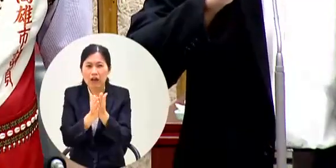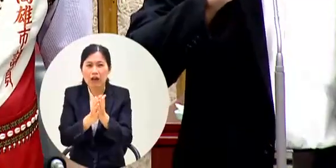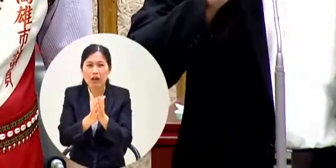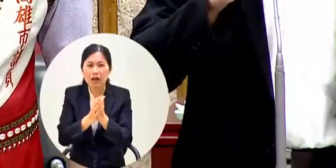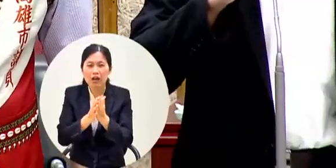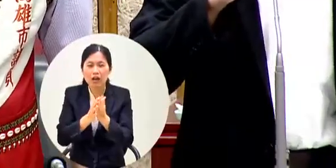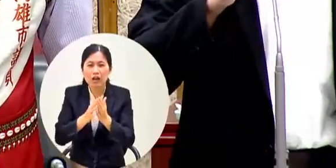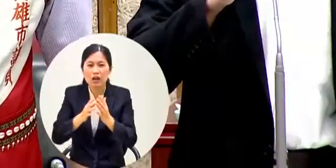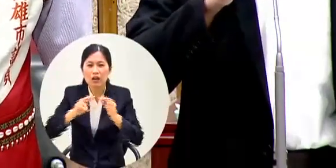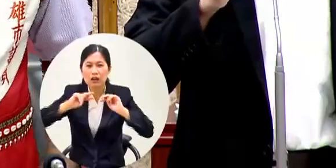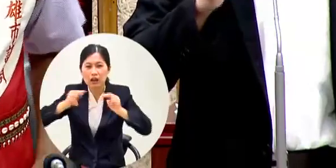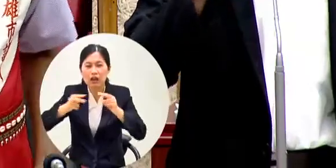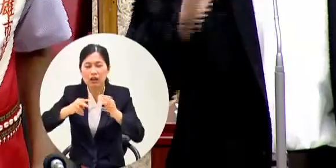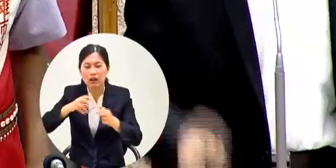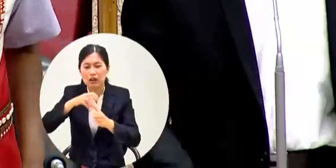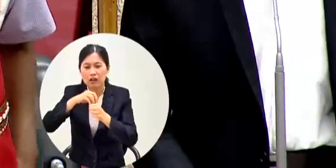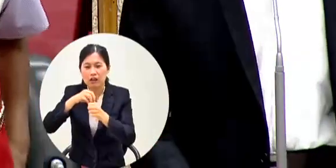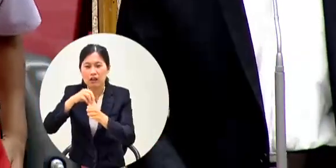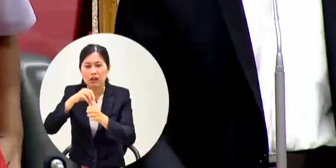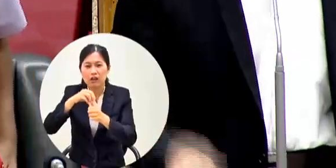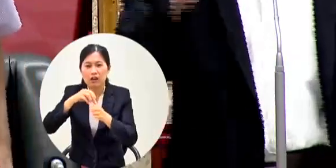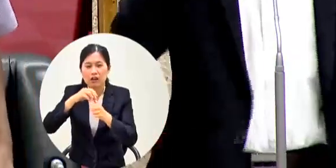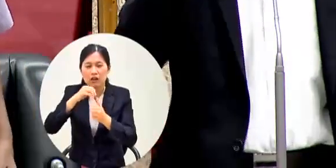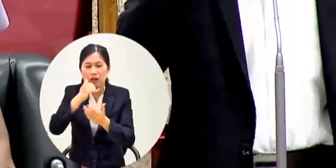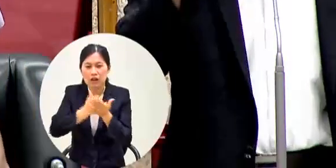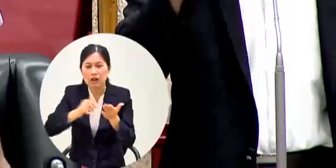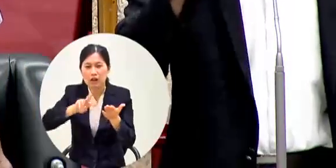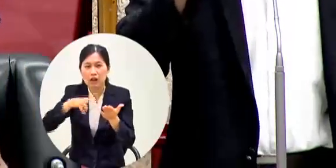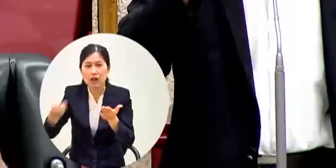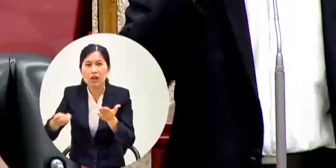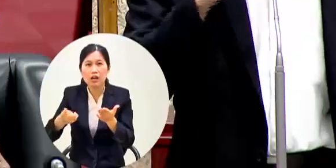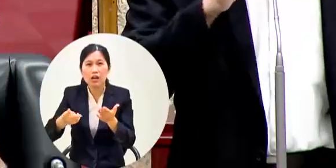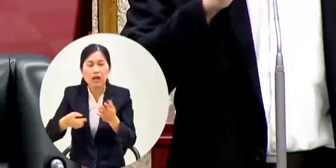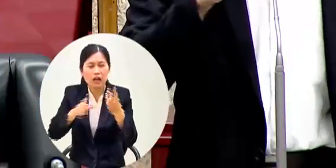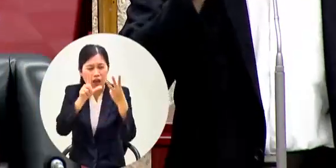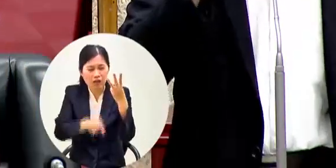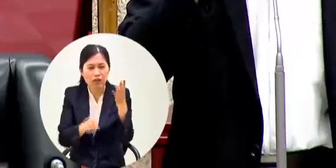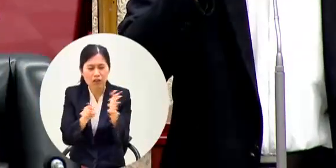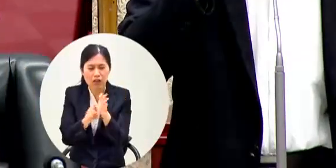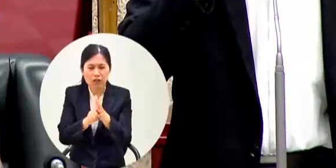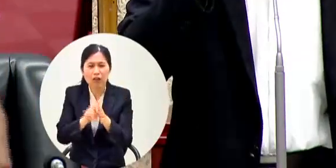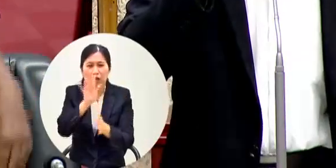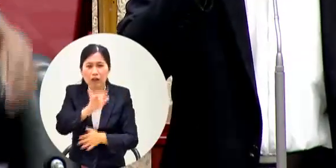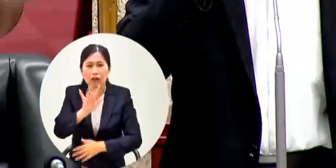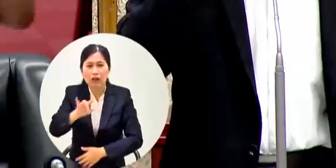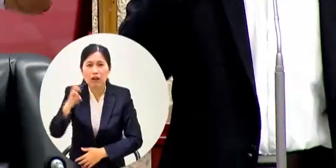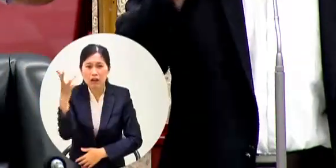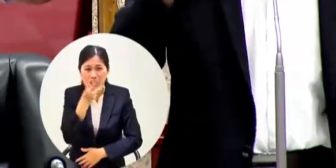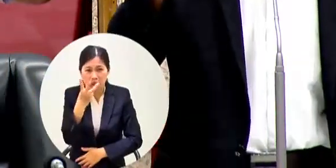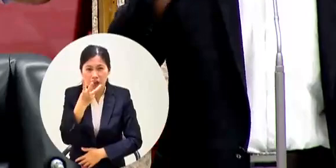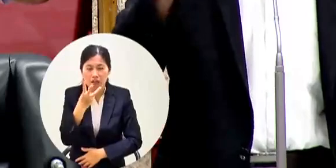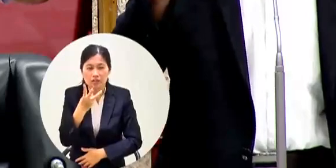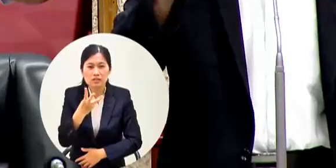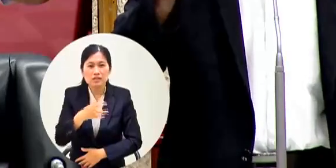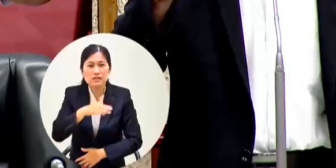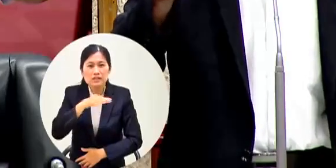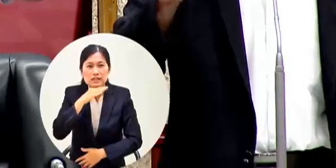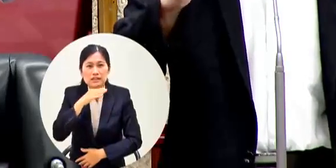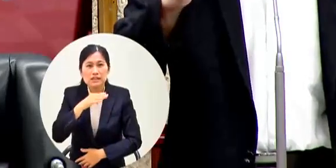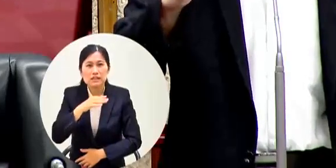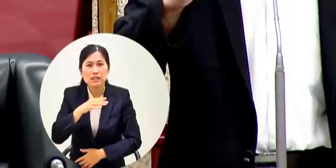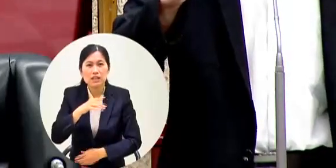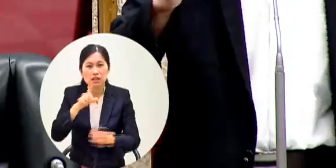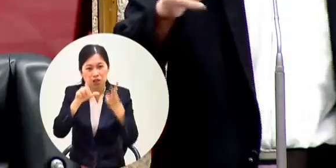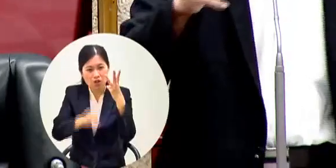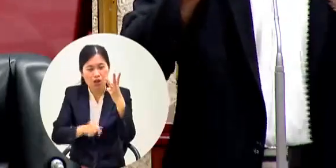边的时候总是没多久就又走了，所以申请分发的高考的或者是地方特考的大概年限到